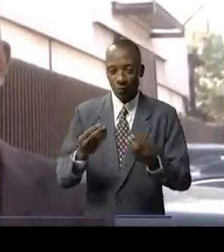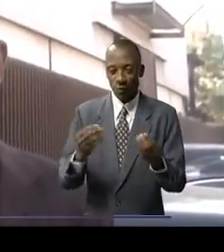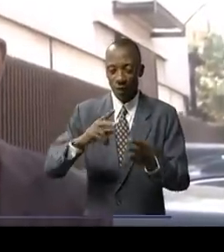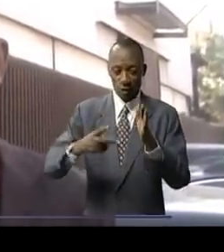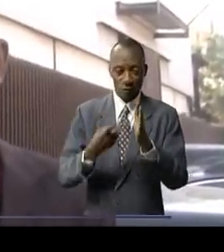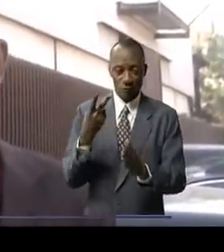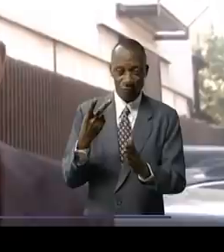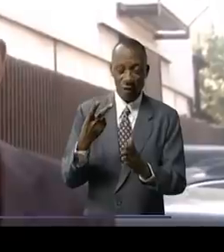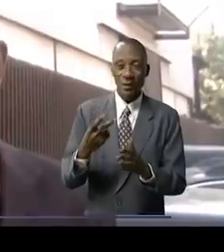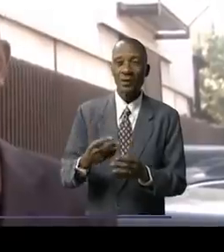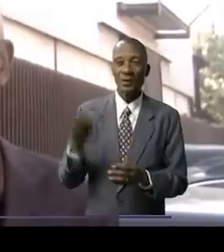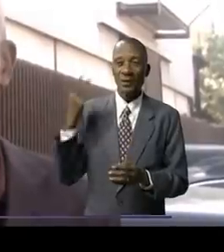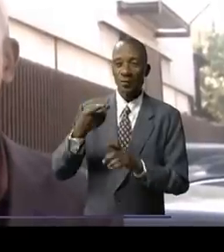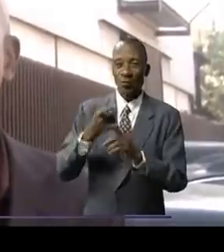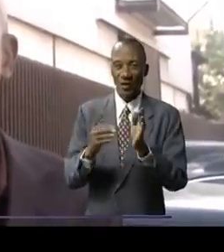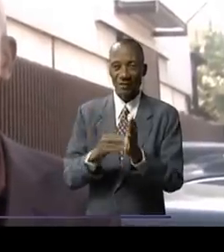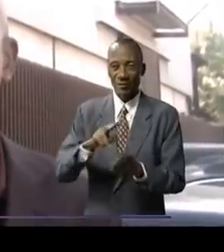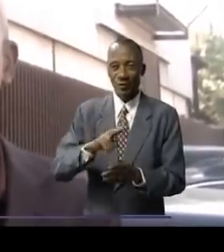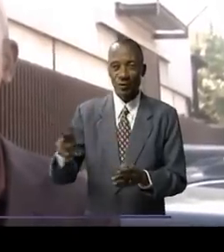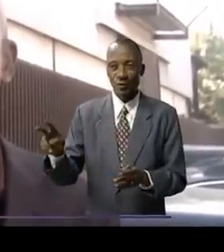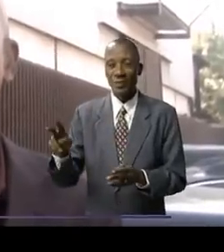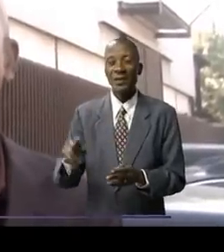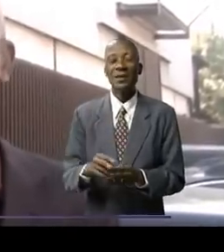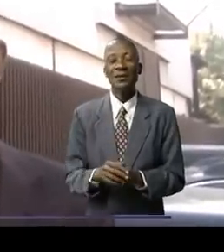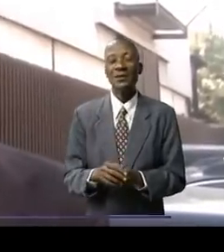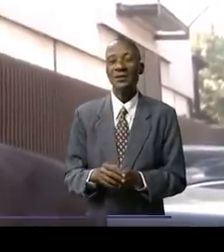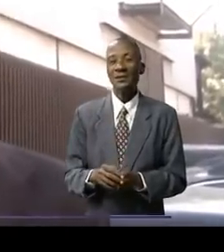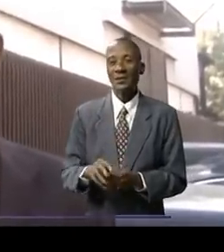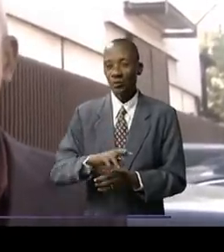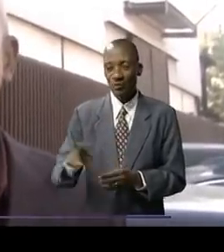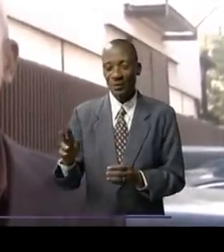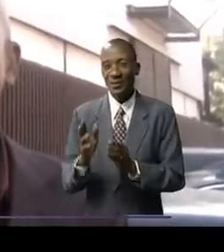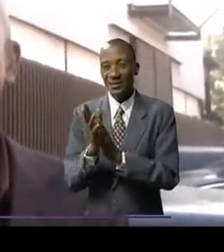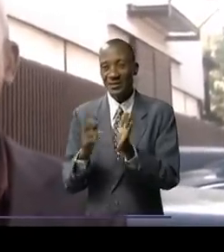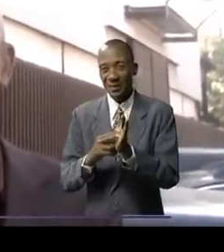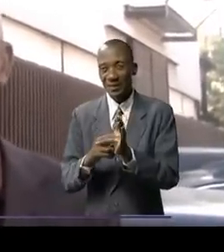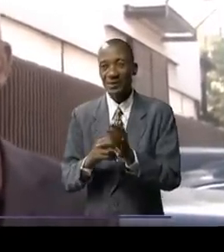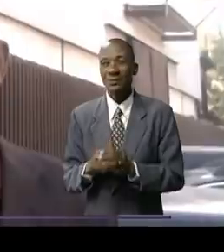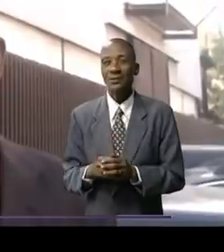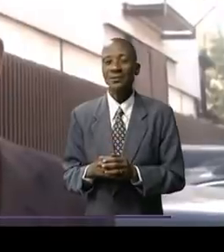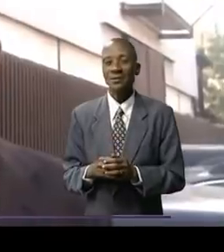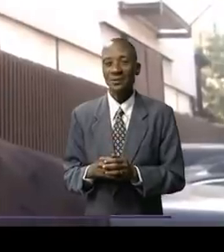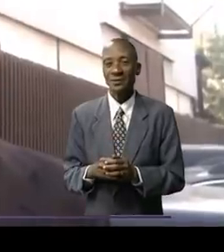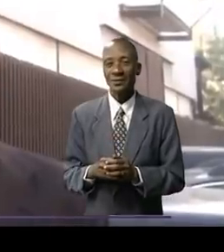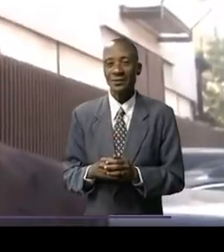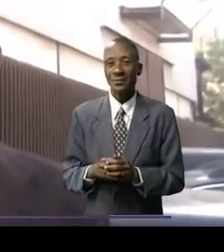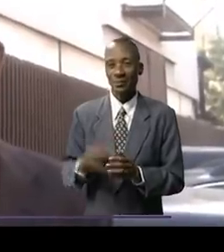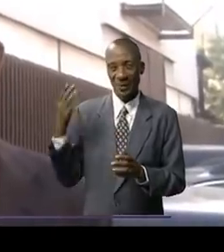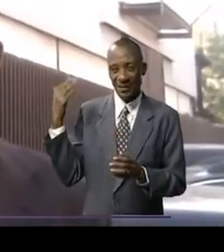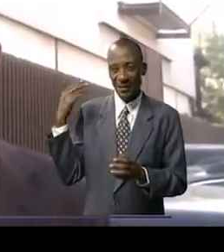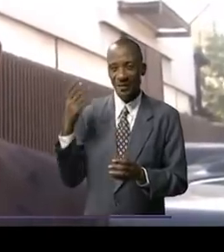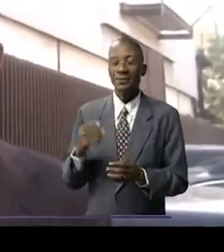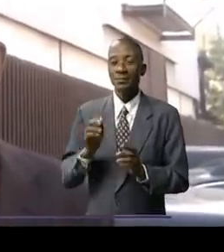de septembre 2019, aujourd'hui ce salaire est devenu ainsi. La deuxième